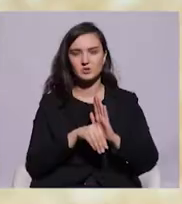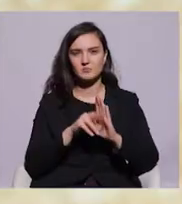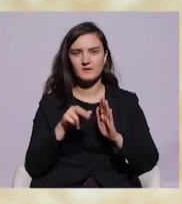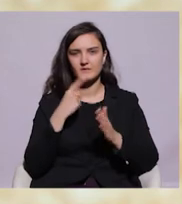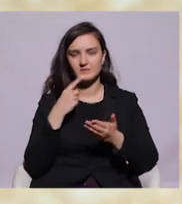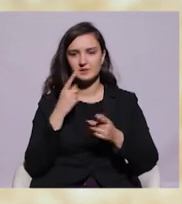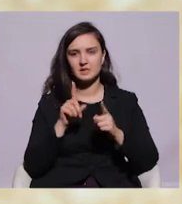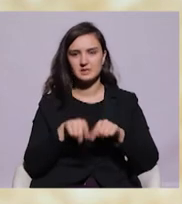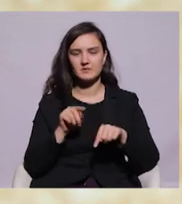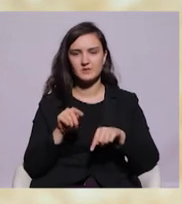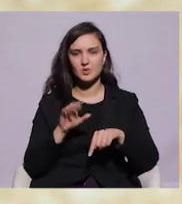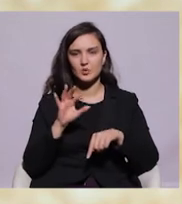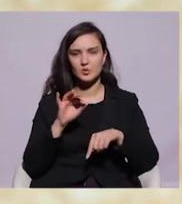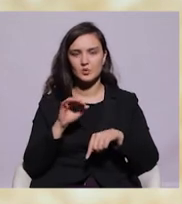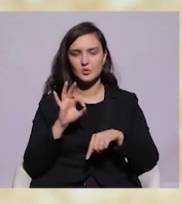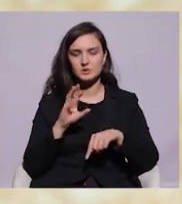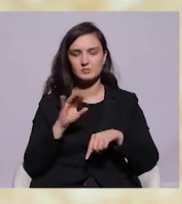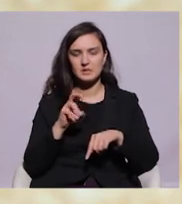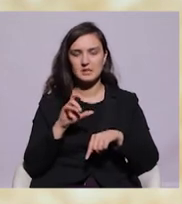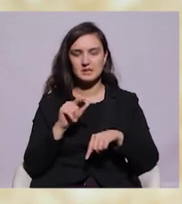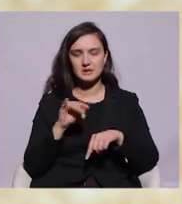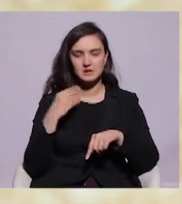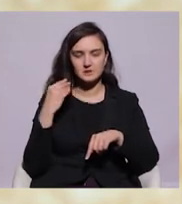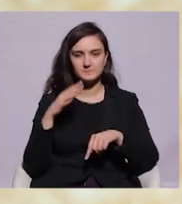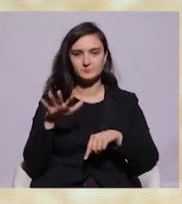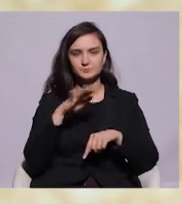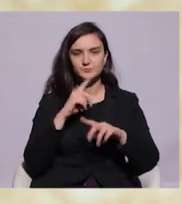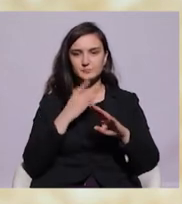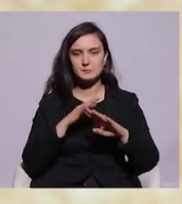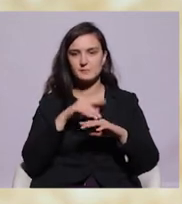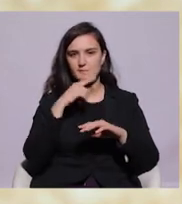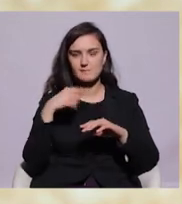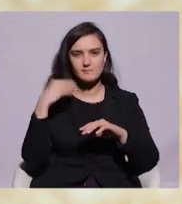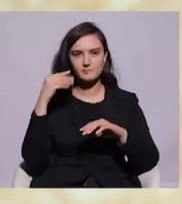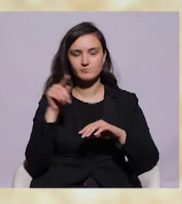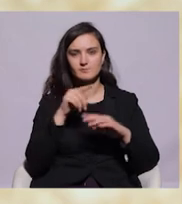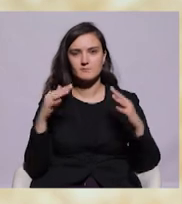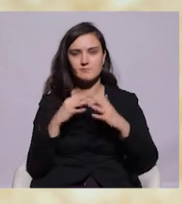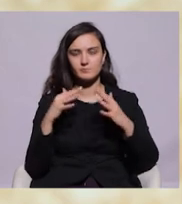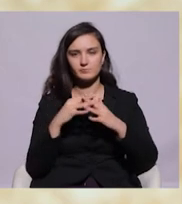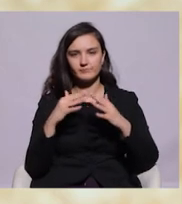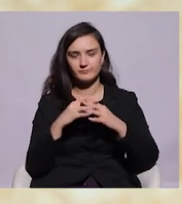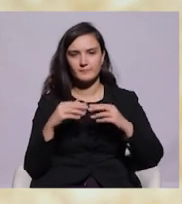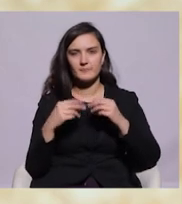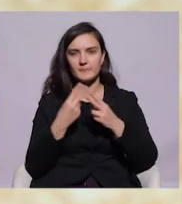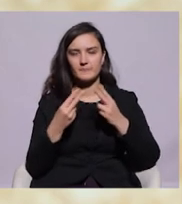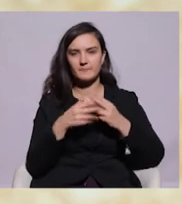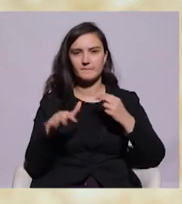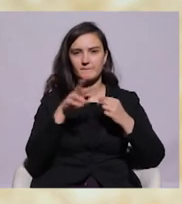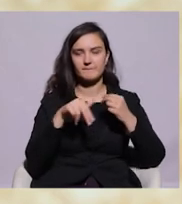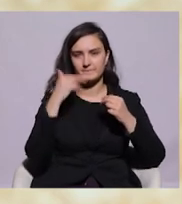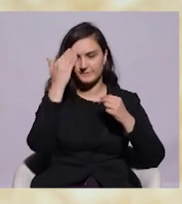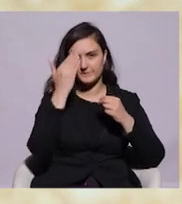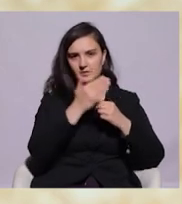შედგენილობა. ვახსენეთ ასევე ოსმალეთის როლი, ისტორიული რთული პერიოდი, ასევე რუსეთ-ოსმალეთის ომიც სამცხე-ჯავახეთის ტერიტორიებს